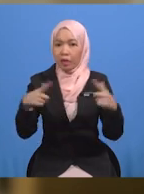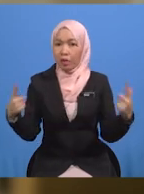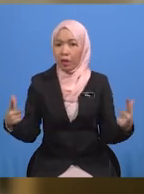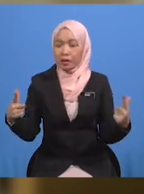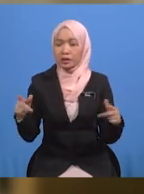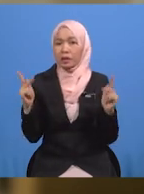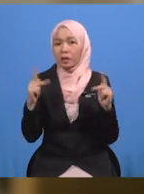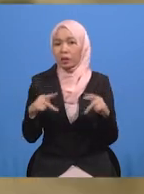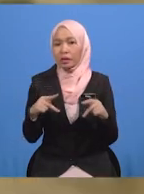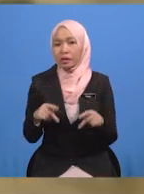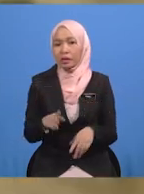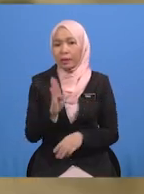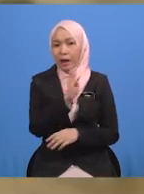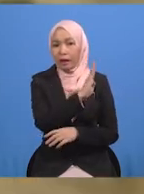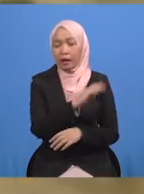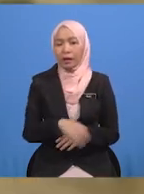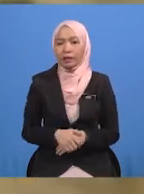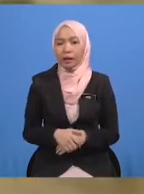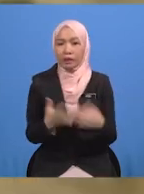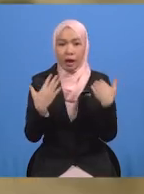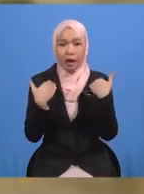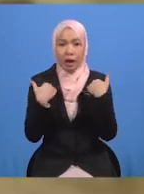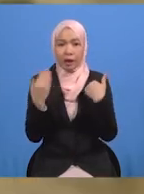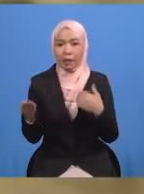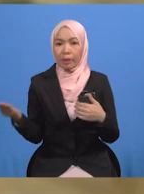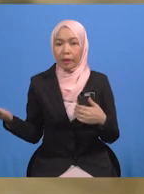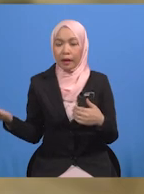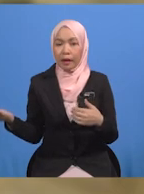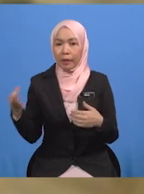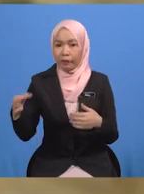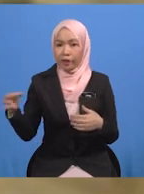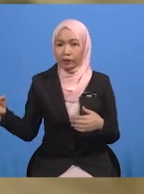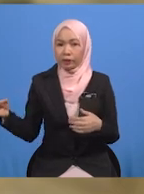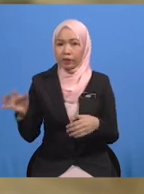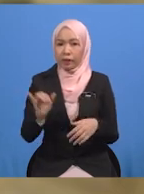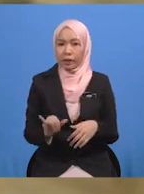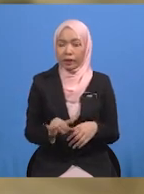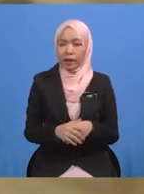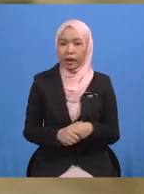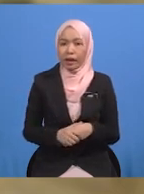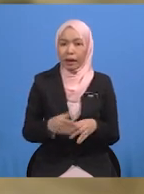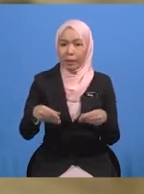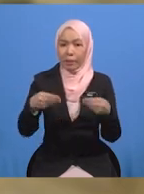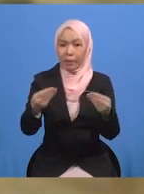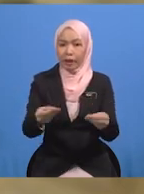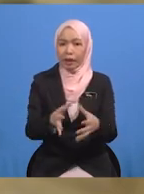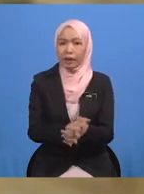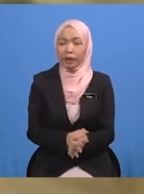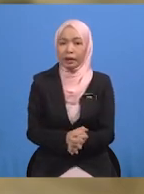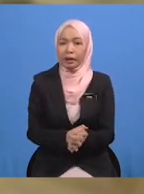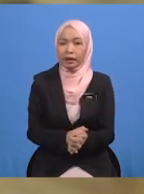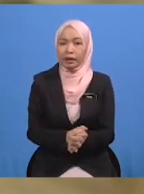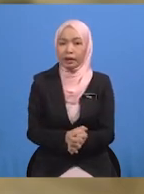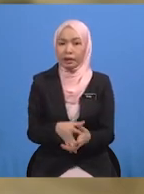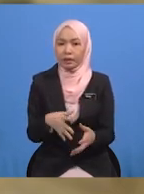bahagian ekonomi pula. Terdapat beberapa faktor yang menyumbang kepada minat barat ke atas